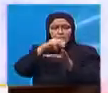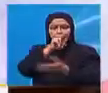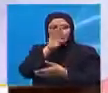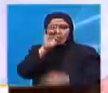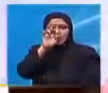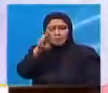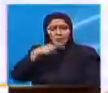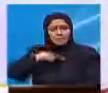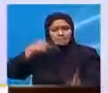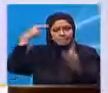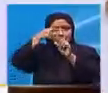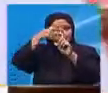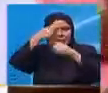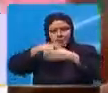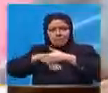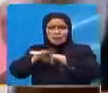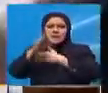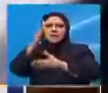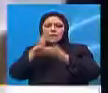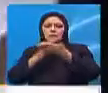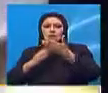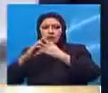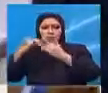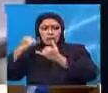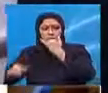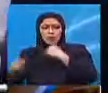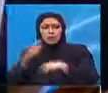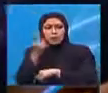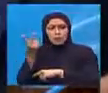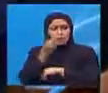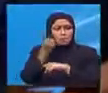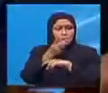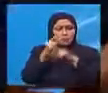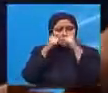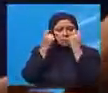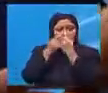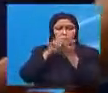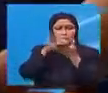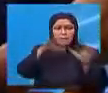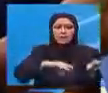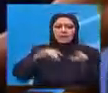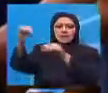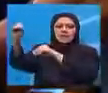akhir. Kedua-dua skuad ini akan bertolak ke Kunshan, China pada 11 Mei ini.